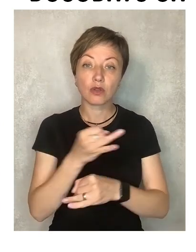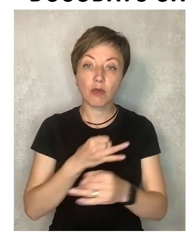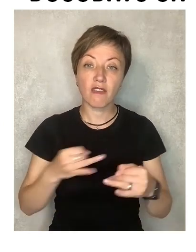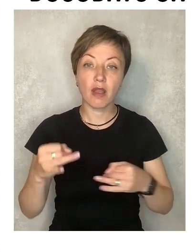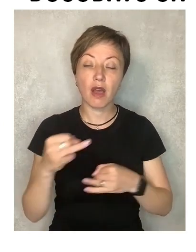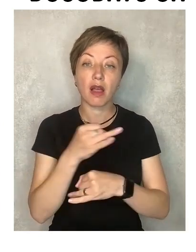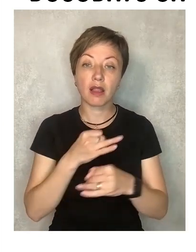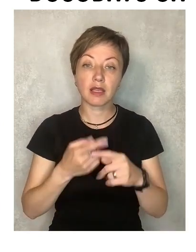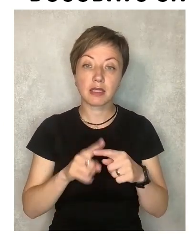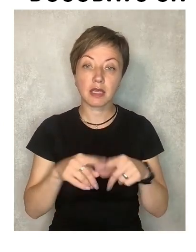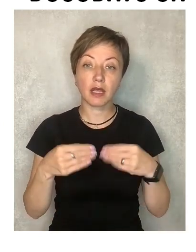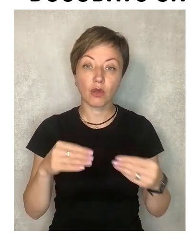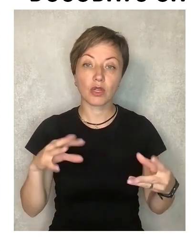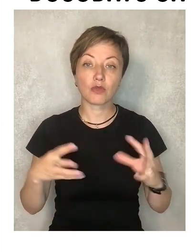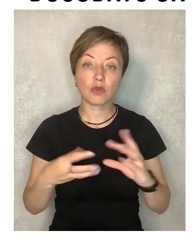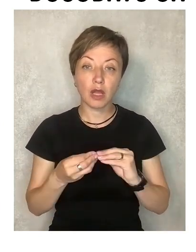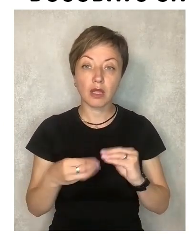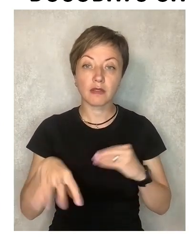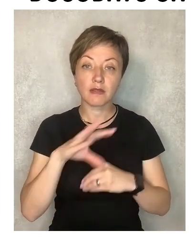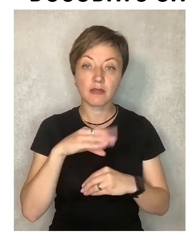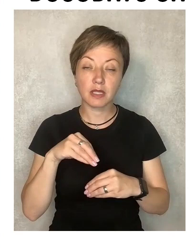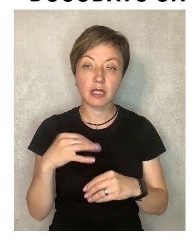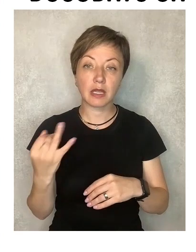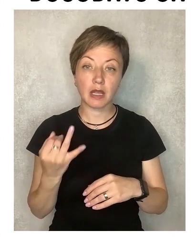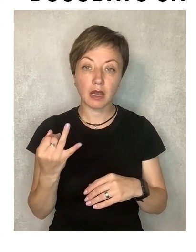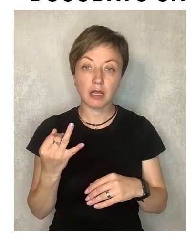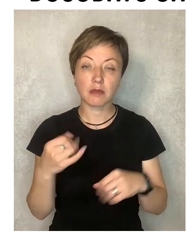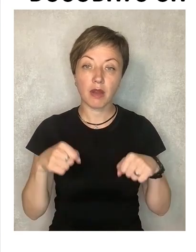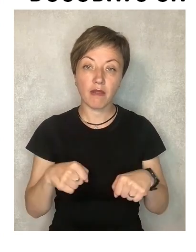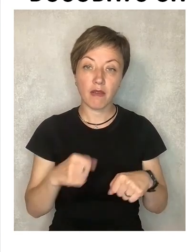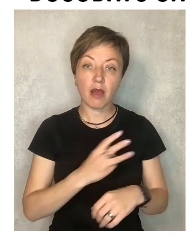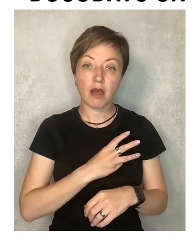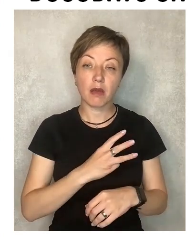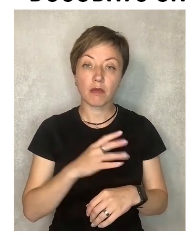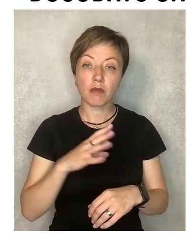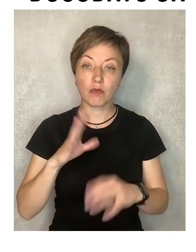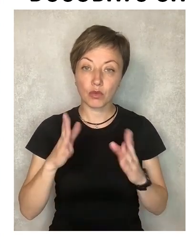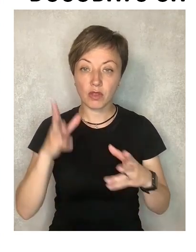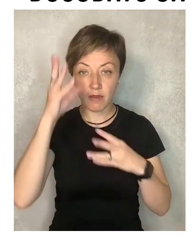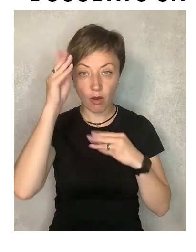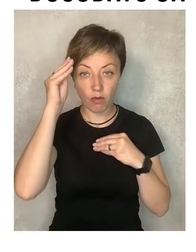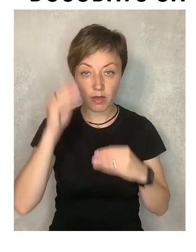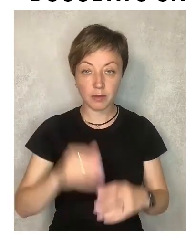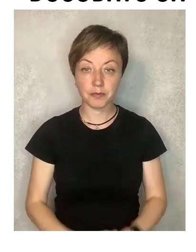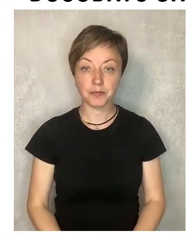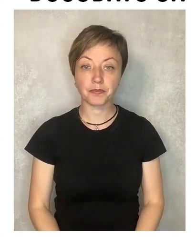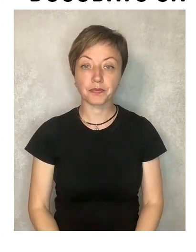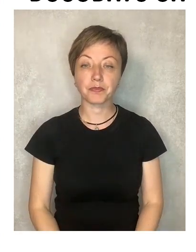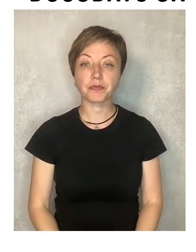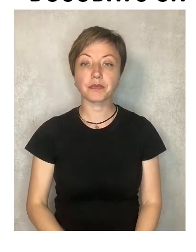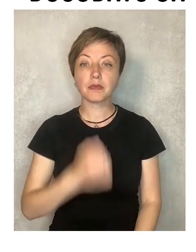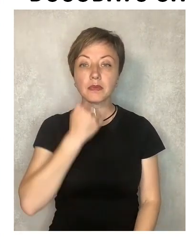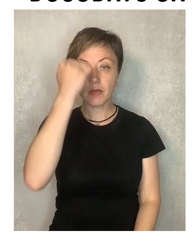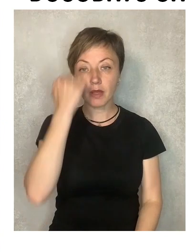це дало якийсь результат, що всі інтереси, права, емоції будуть враховані в майбутньому. Дякую. Тоді, з вашого